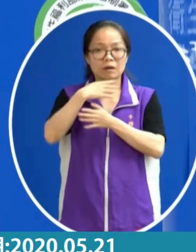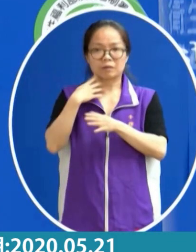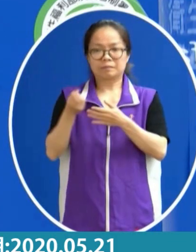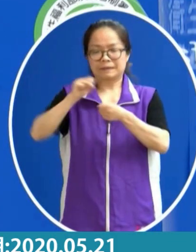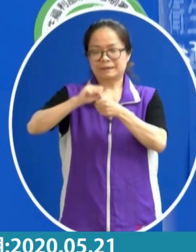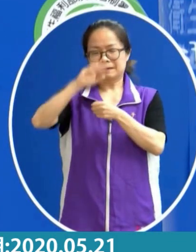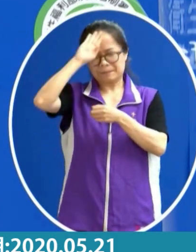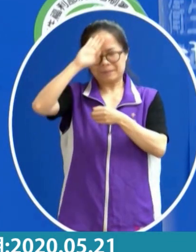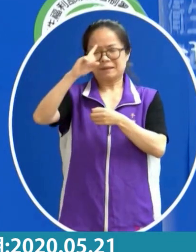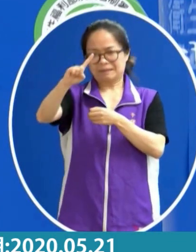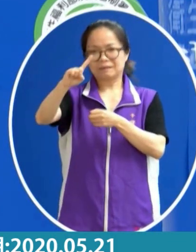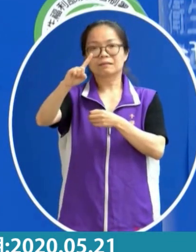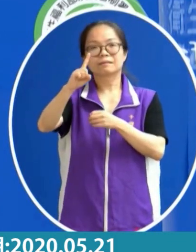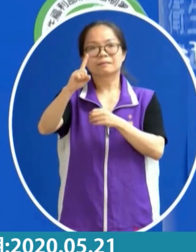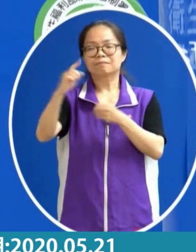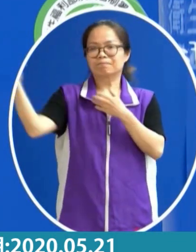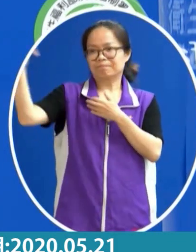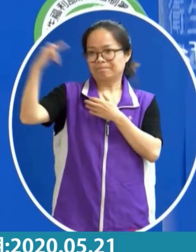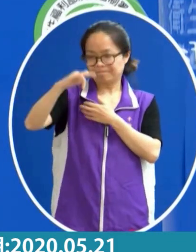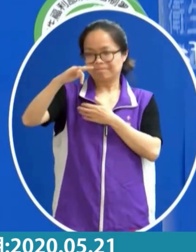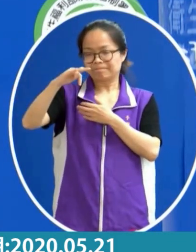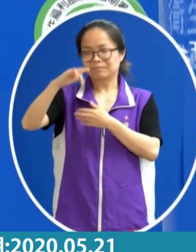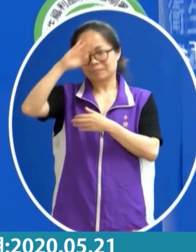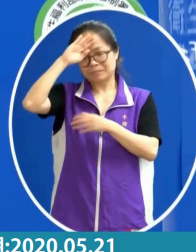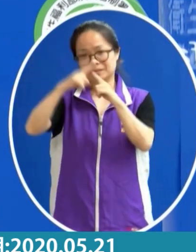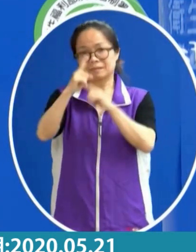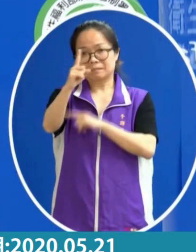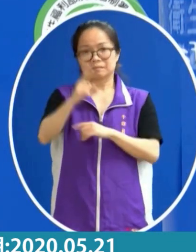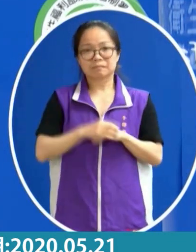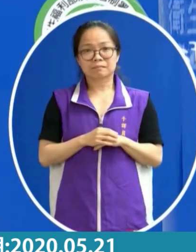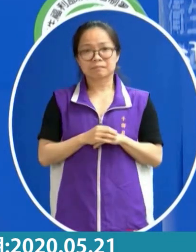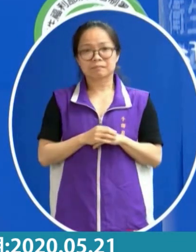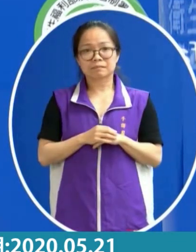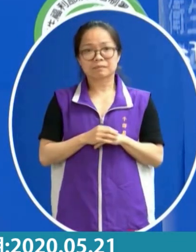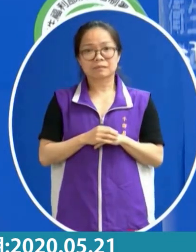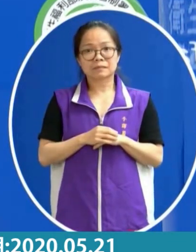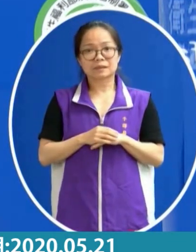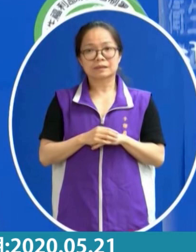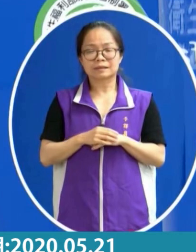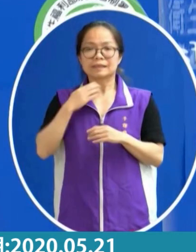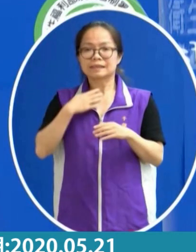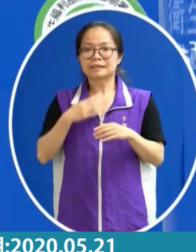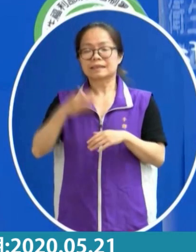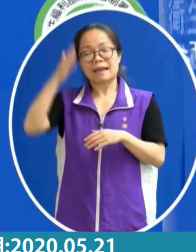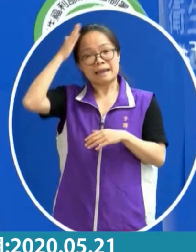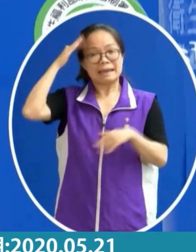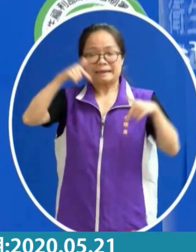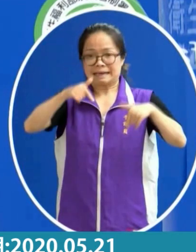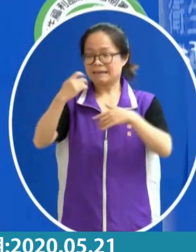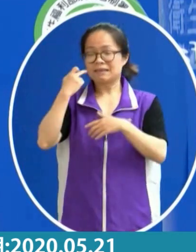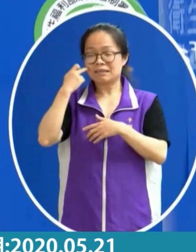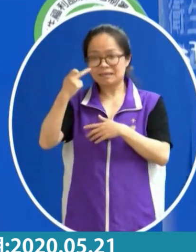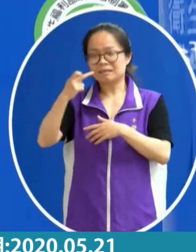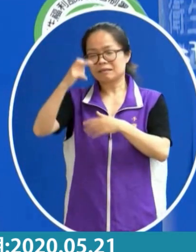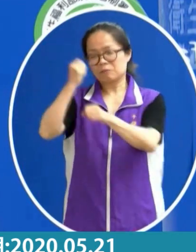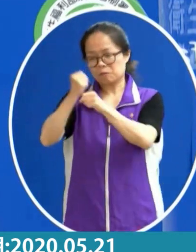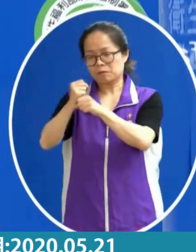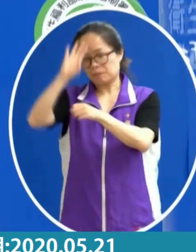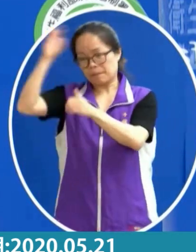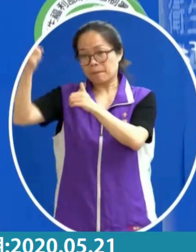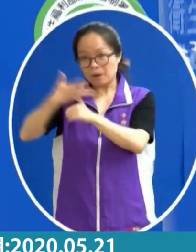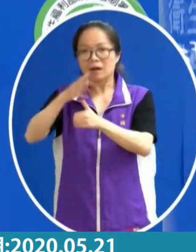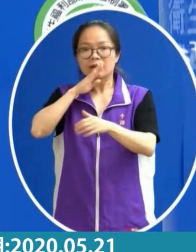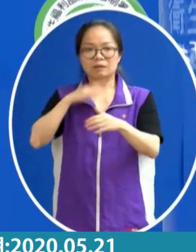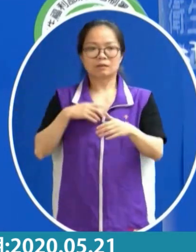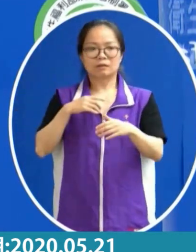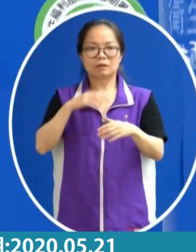新增一例境外移入的病例，那在墨西哥工作染疫，那我们还是那本土